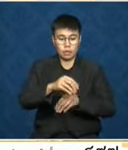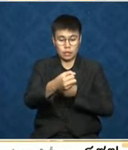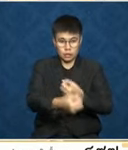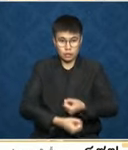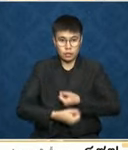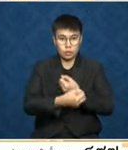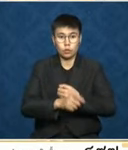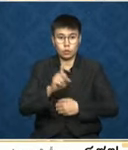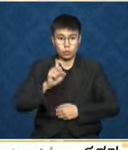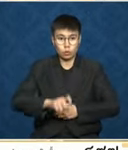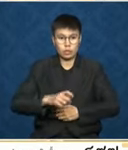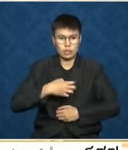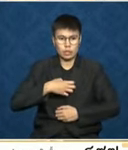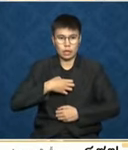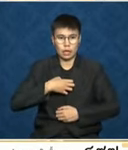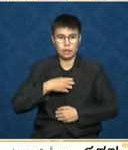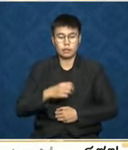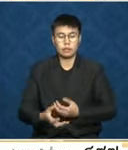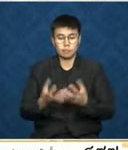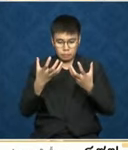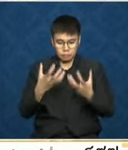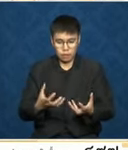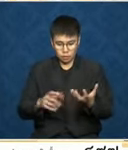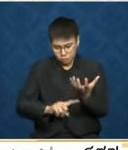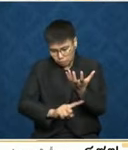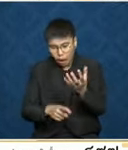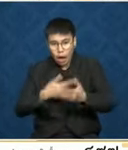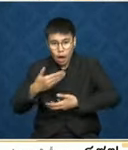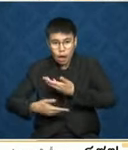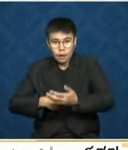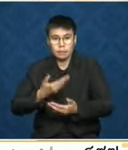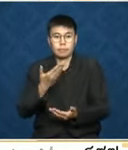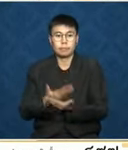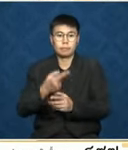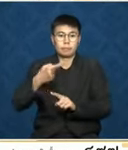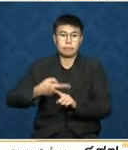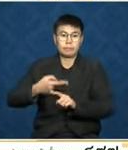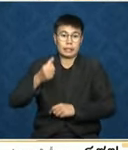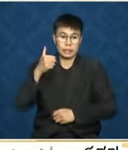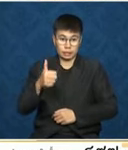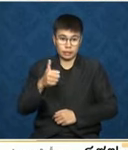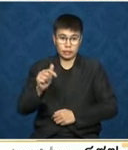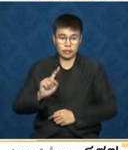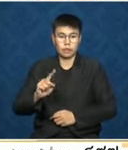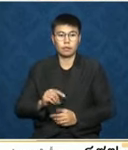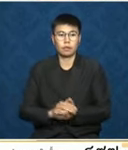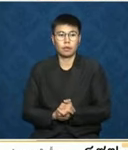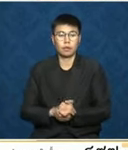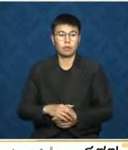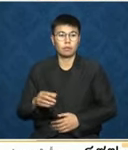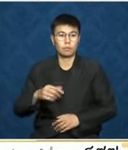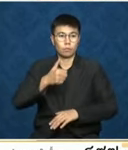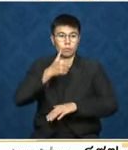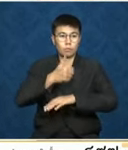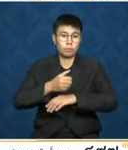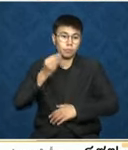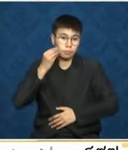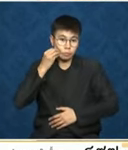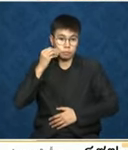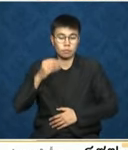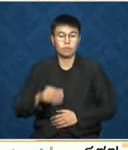มีราคาครับและสำคัญวันนี้ท่านผู้ใหญ่เพิกขออนุญาตเอ่ยนามครับเลิศวังพงประธานบอด